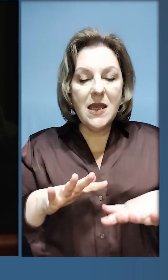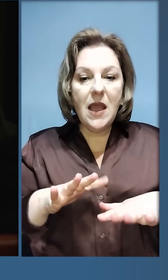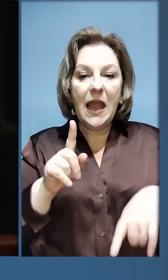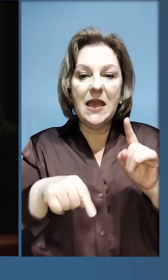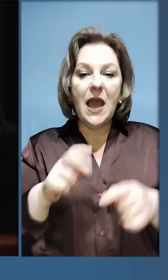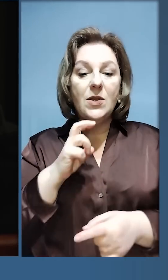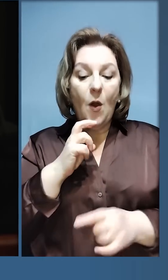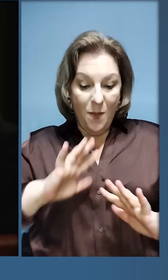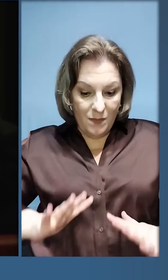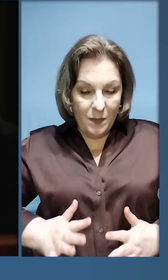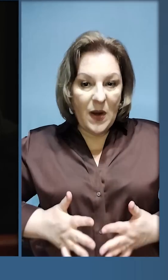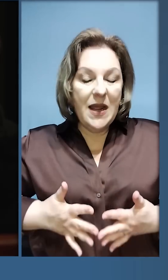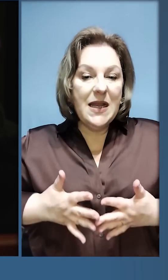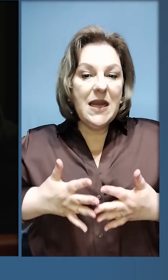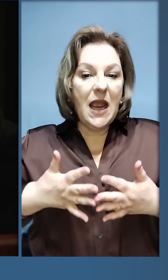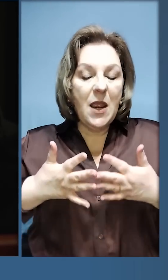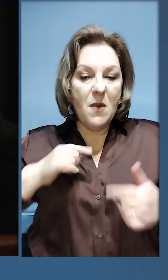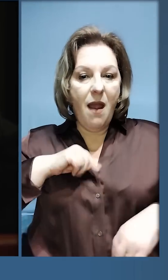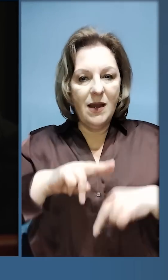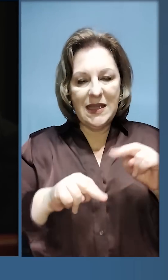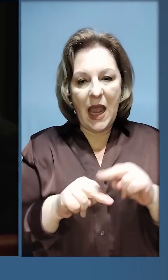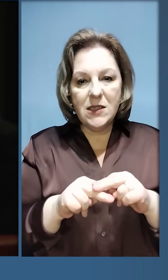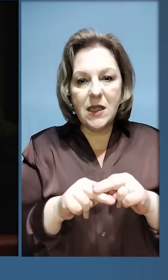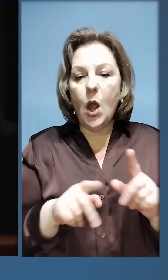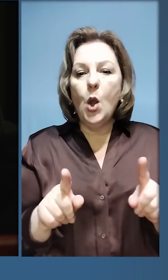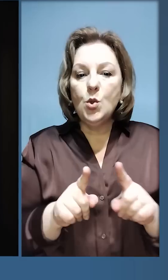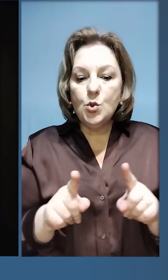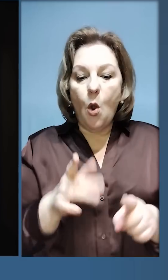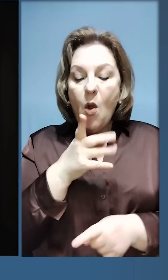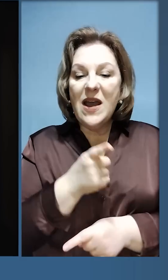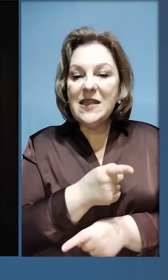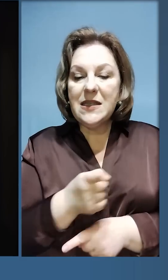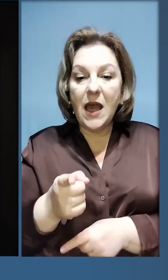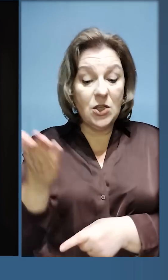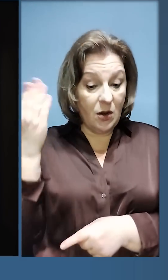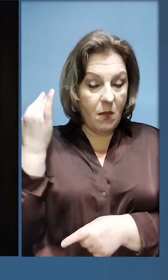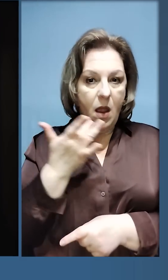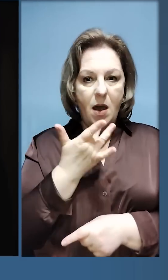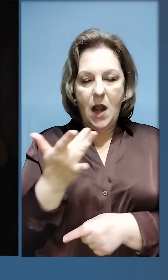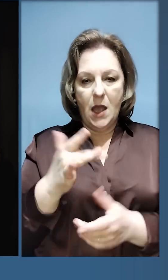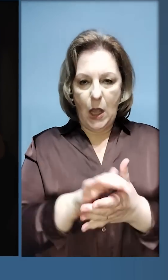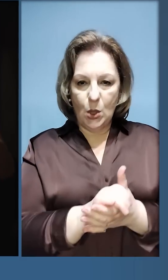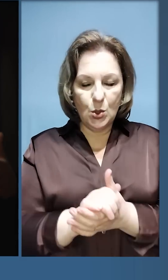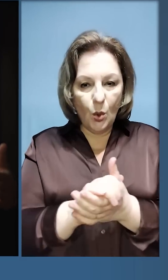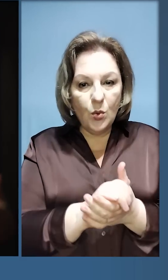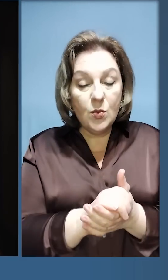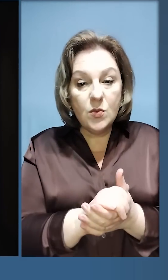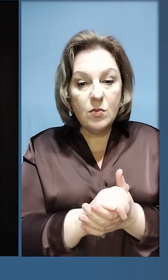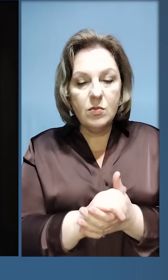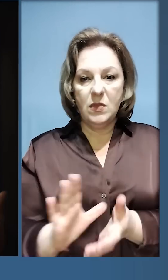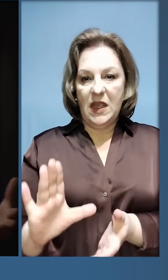іноді гумору, він підіймає настрій, що за часів Радянського